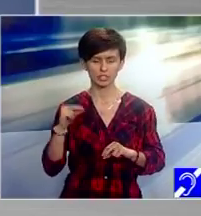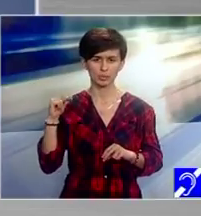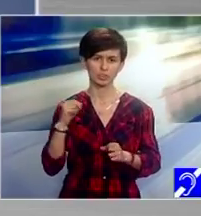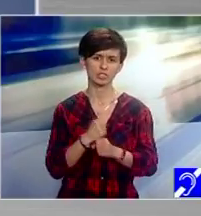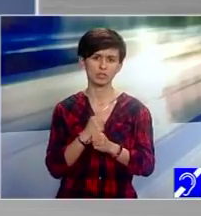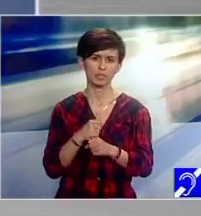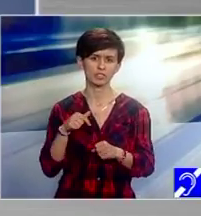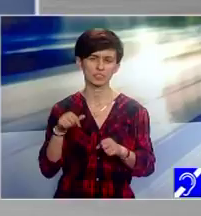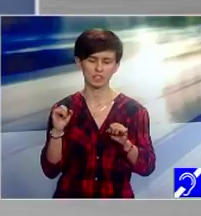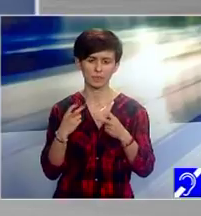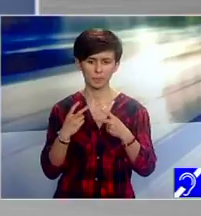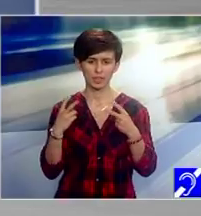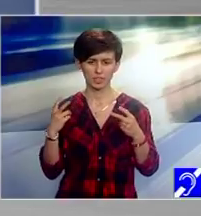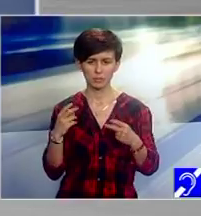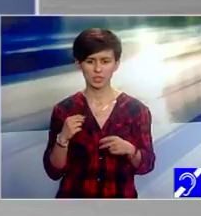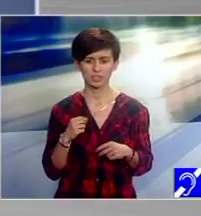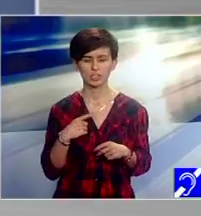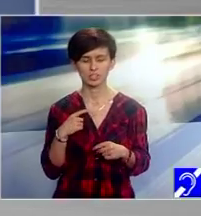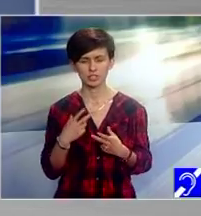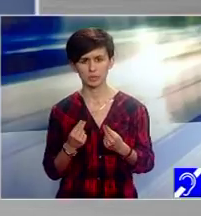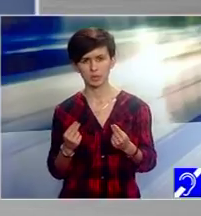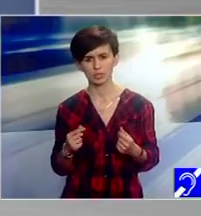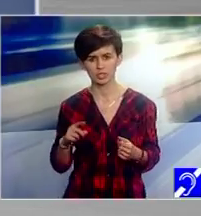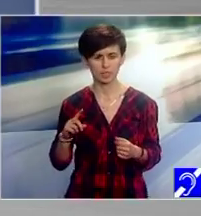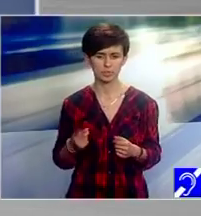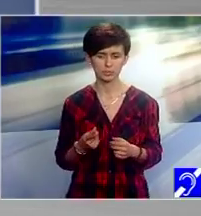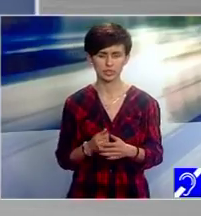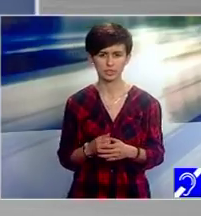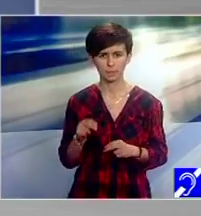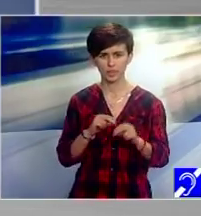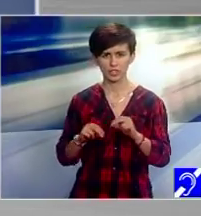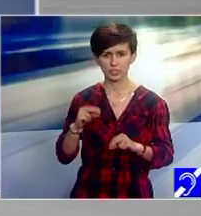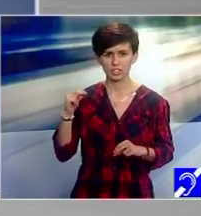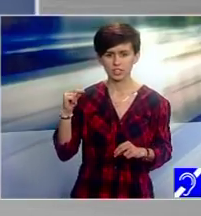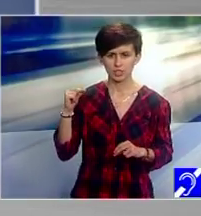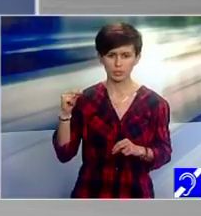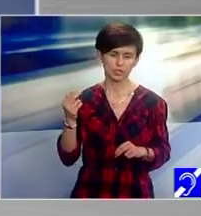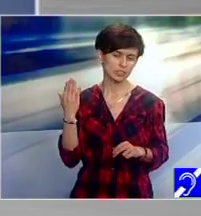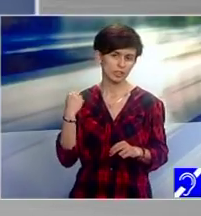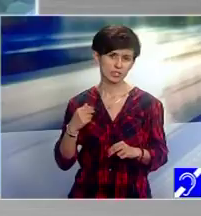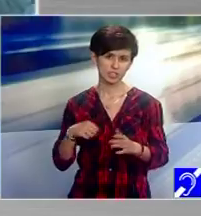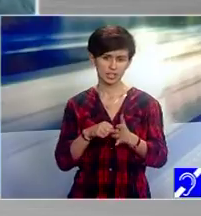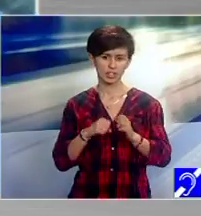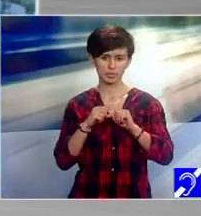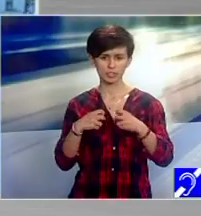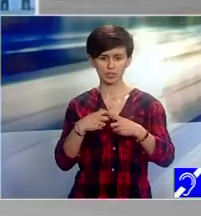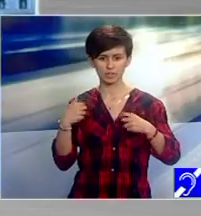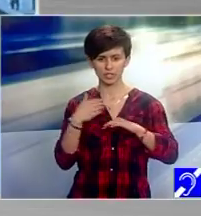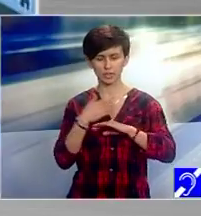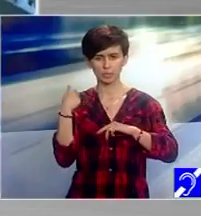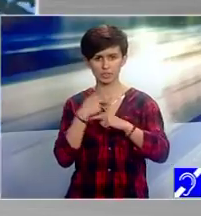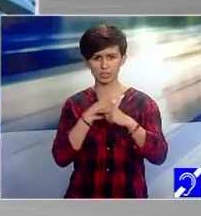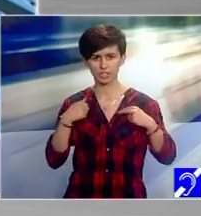de evenimente, așa că există mai multe șanse. Și Asociația Pontes a fost prezentă în alte ediții ale emisiunii Fără Prejudecăți. Ei fac și un program